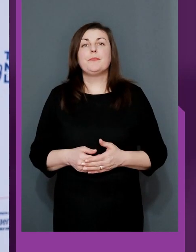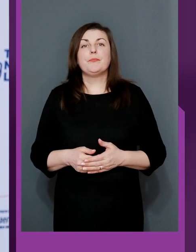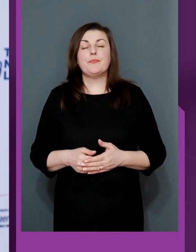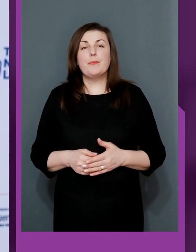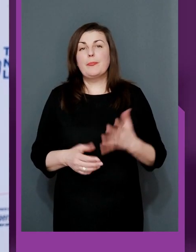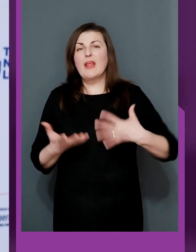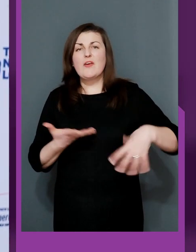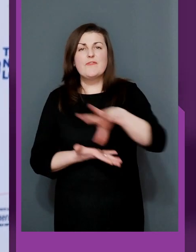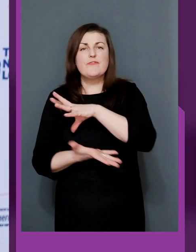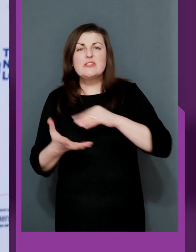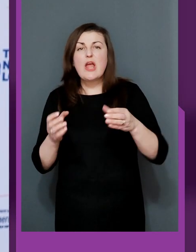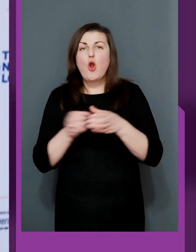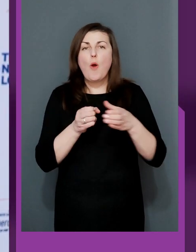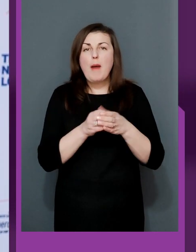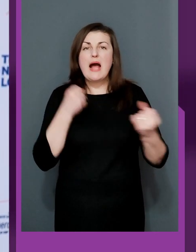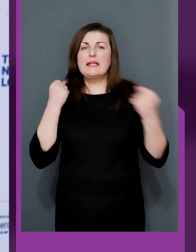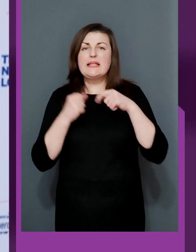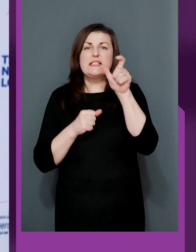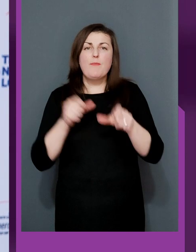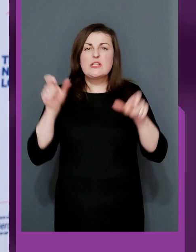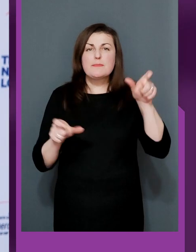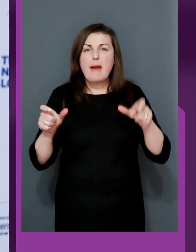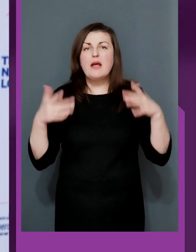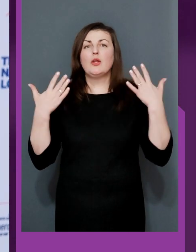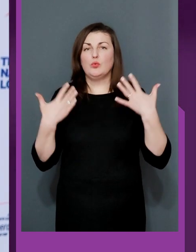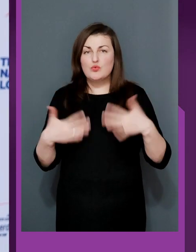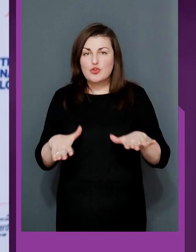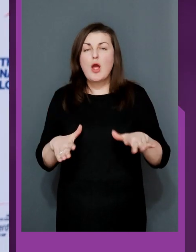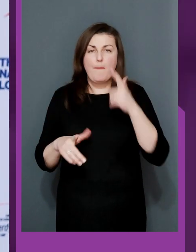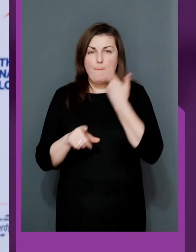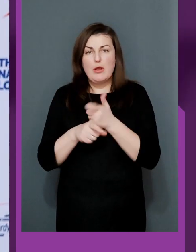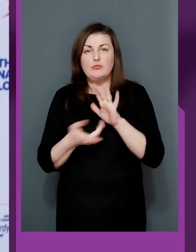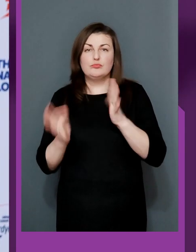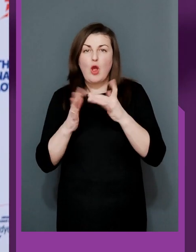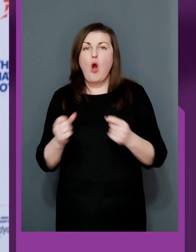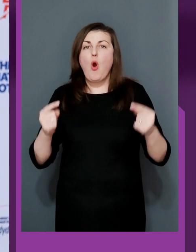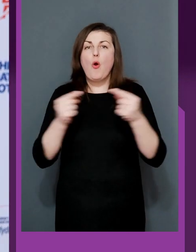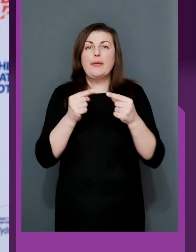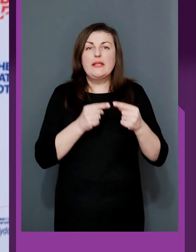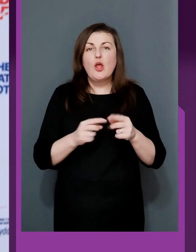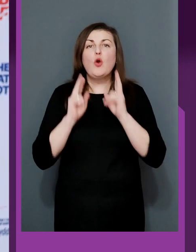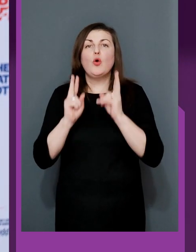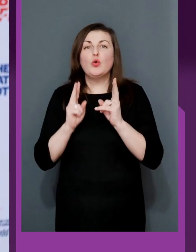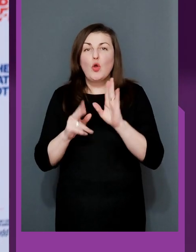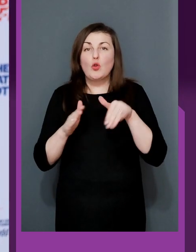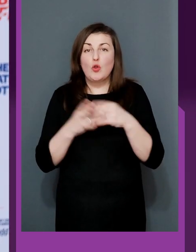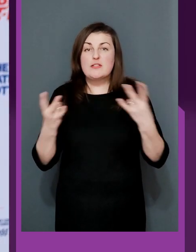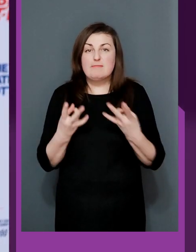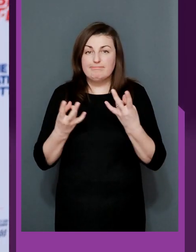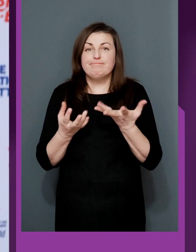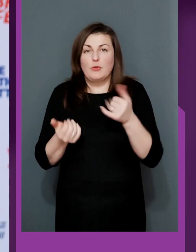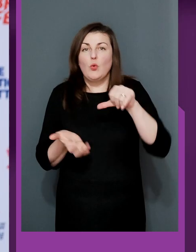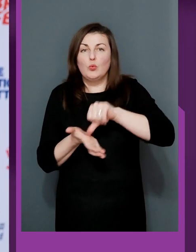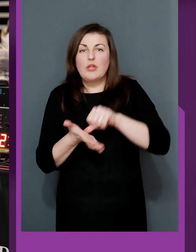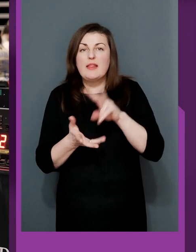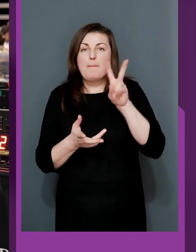конкуренція всі команди спортсмени уже більш-менш определились кто досі претендует на